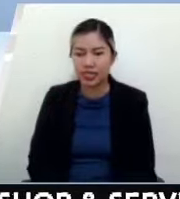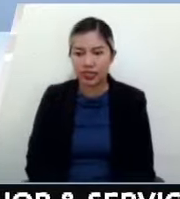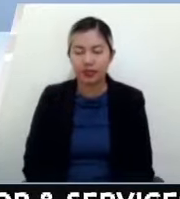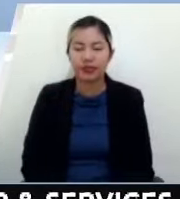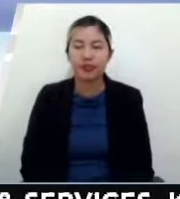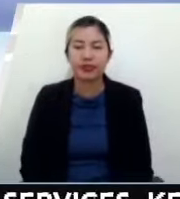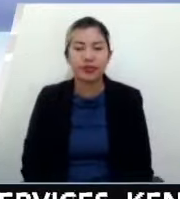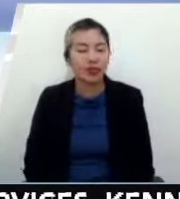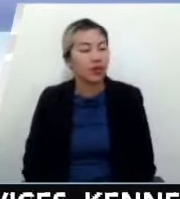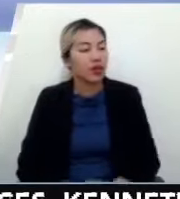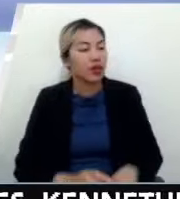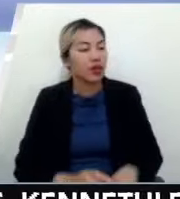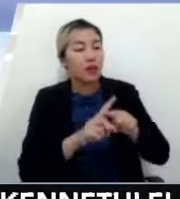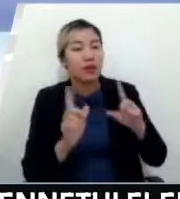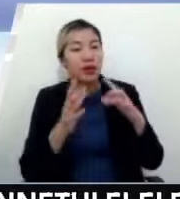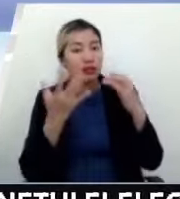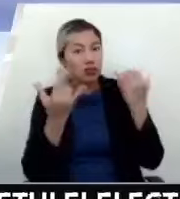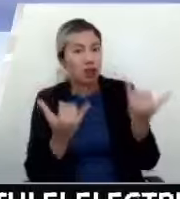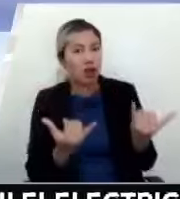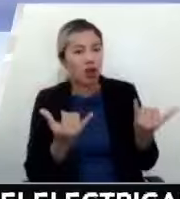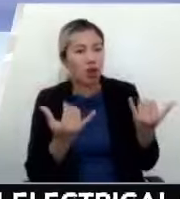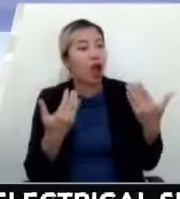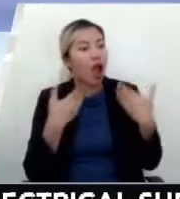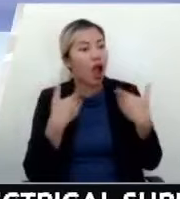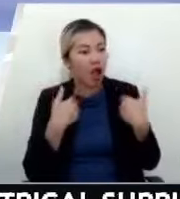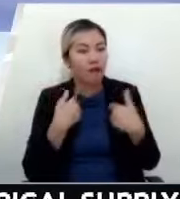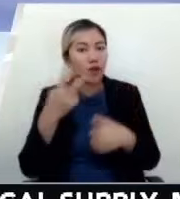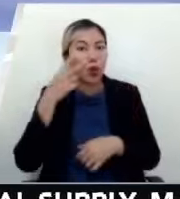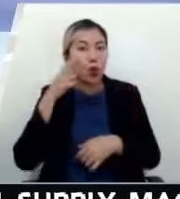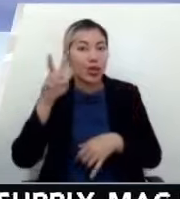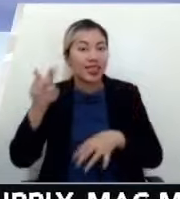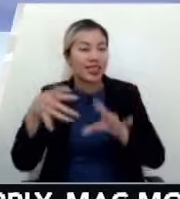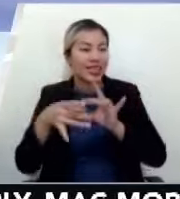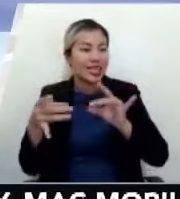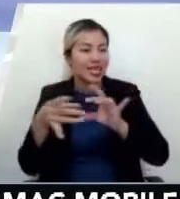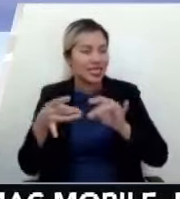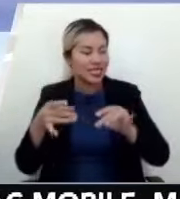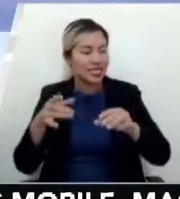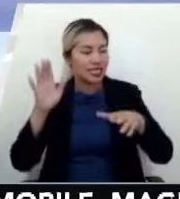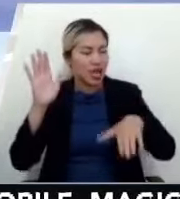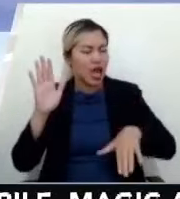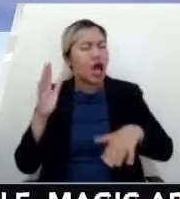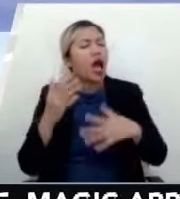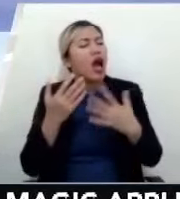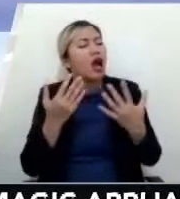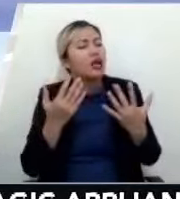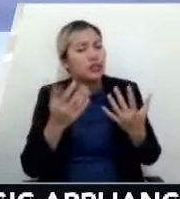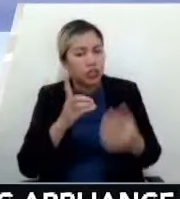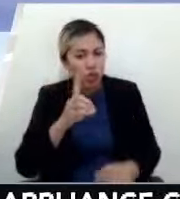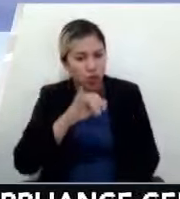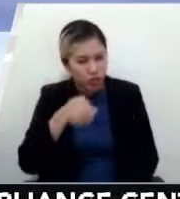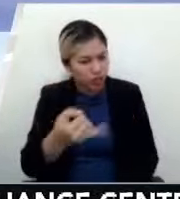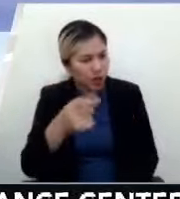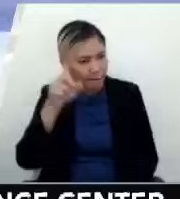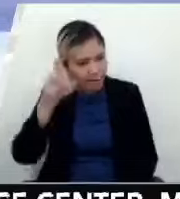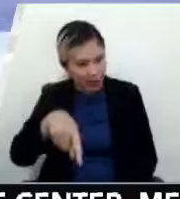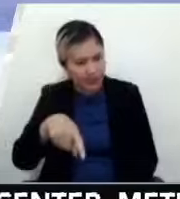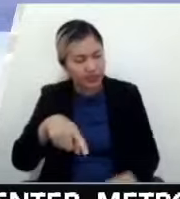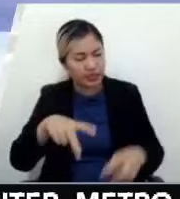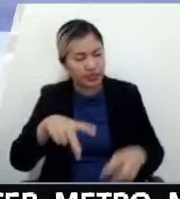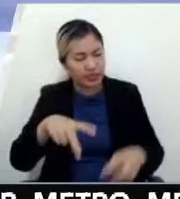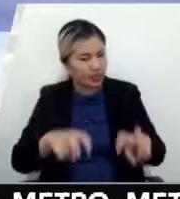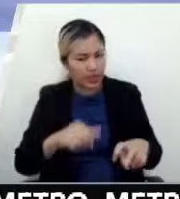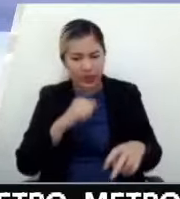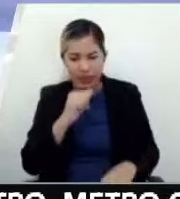po't naglalabasan itong mga testigong ito dapat bang DOJ mag-imbestiga na dito sa kasong ito at huwag ng hintayin matapos itong ah